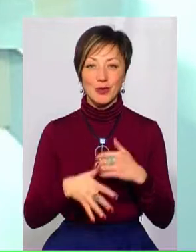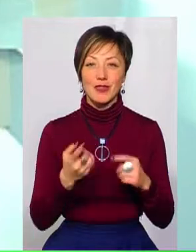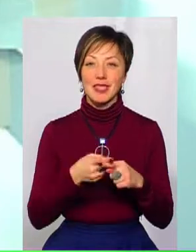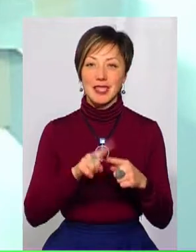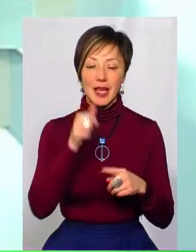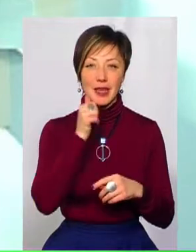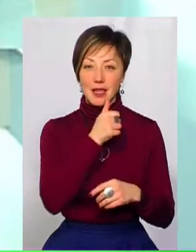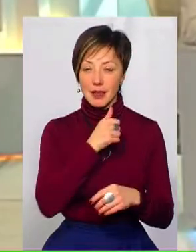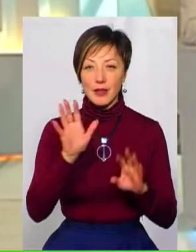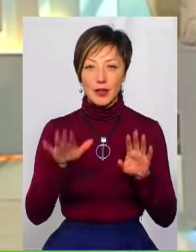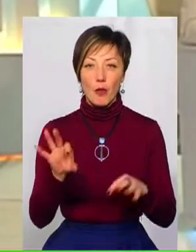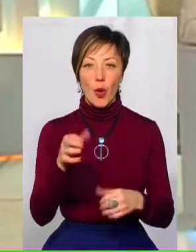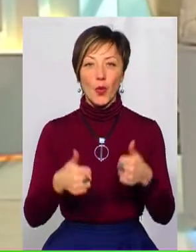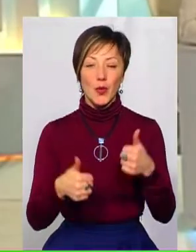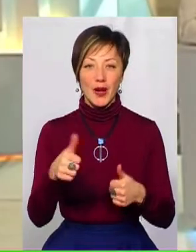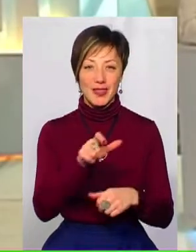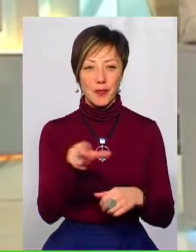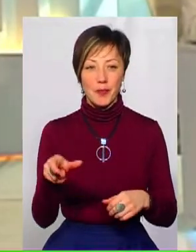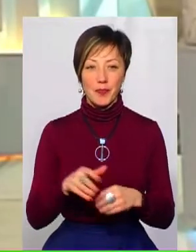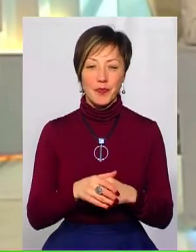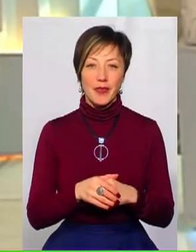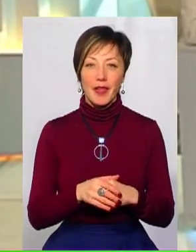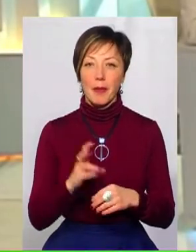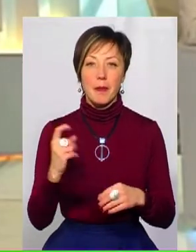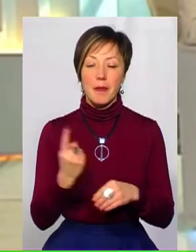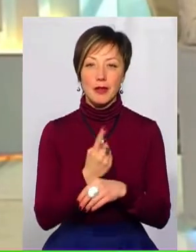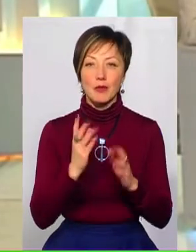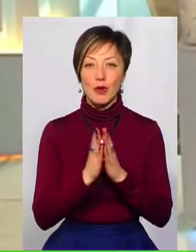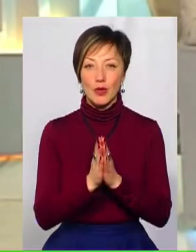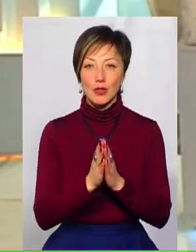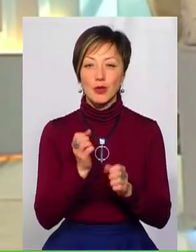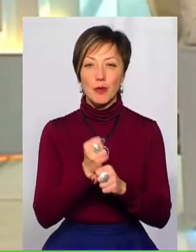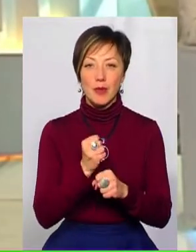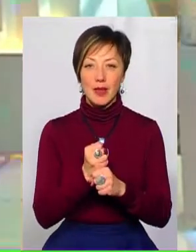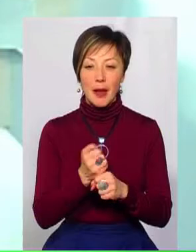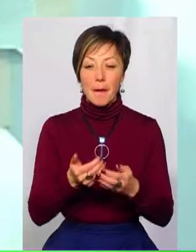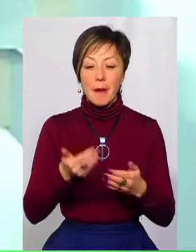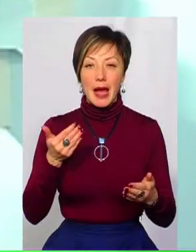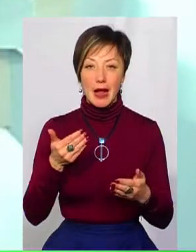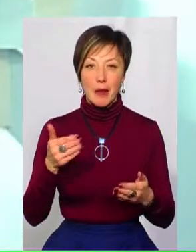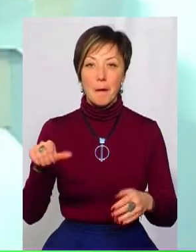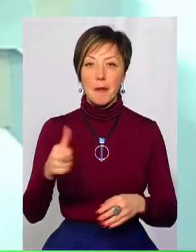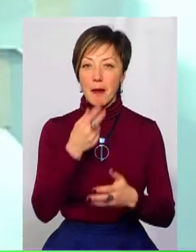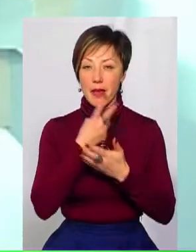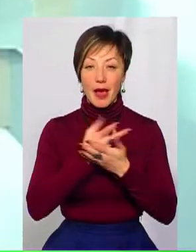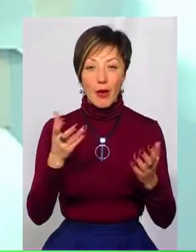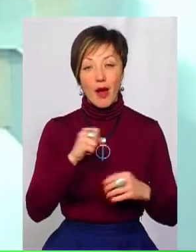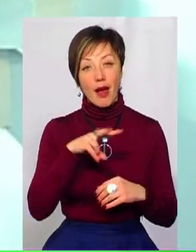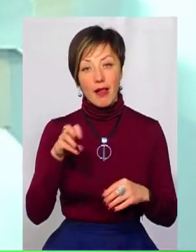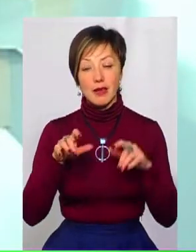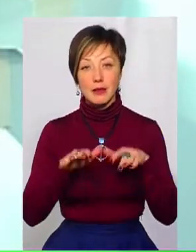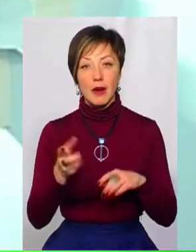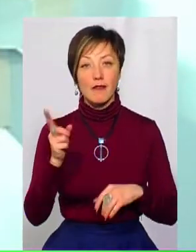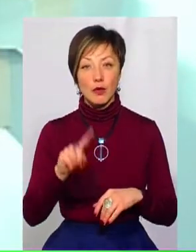так. Давайте вже про конкурентів. Не перший, хто просить зробити акапельну прем'єру, але справа в тому,